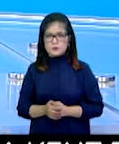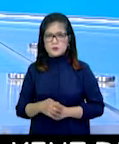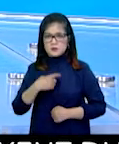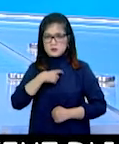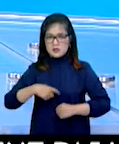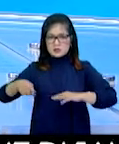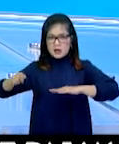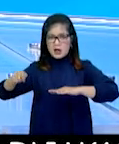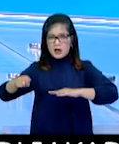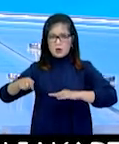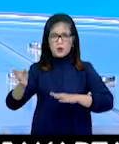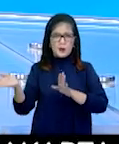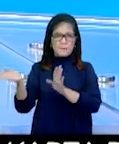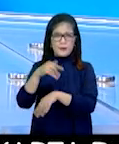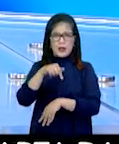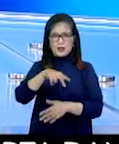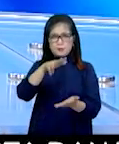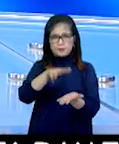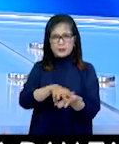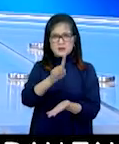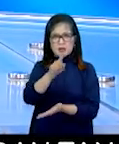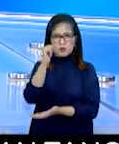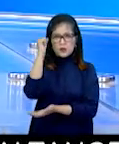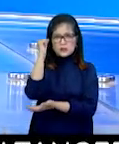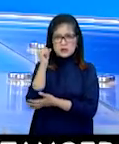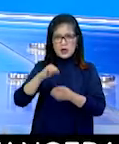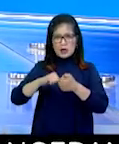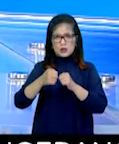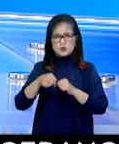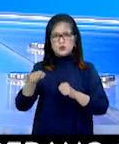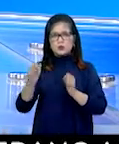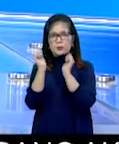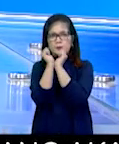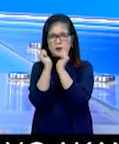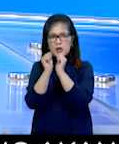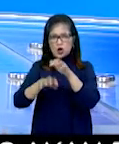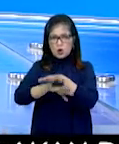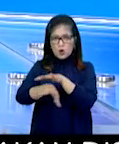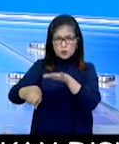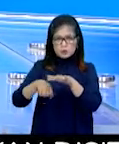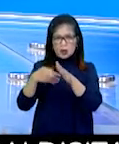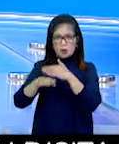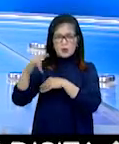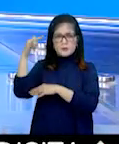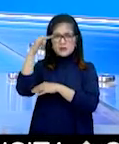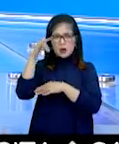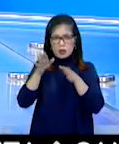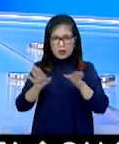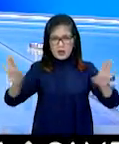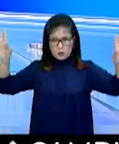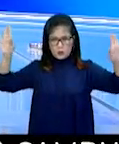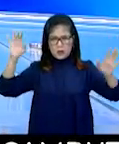Kejaksaan Agung kembali menetapkan satu tersangka dalam kasus dugaan tindak pidana korupsi pengadaan pesawat Garuda. Tersangka Albert